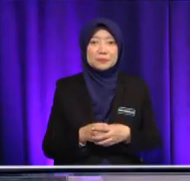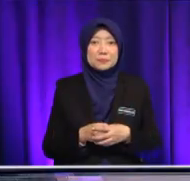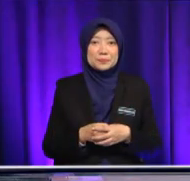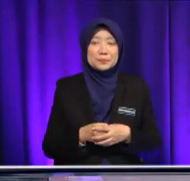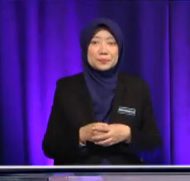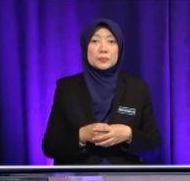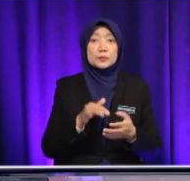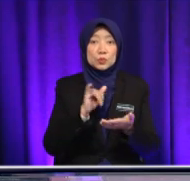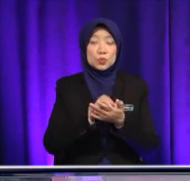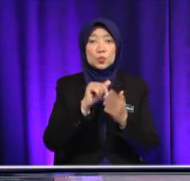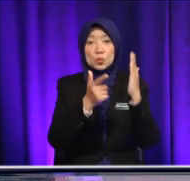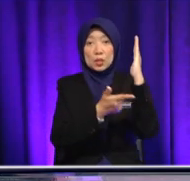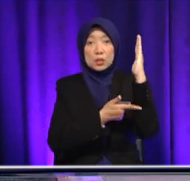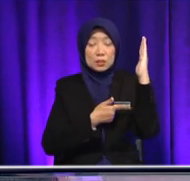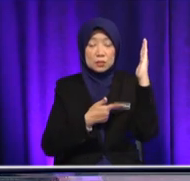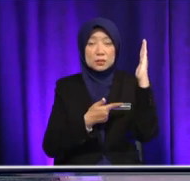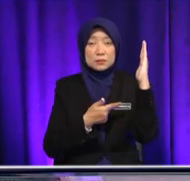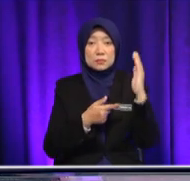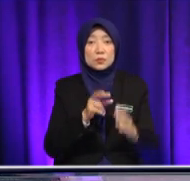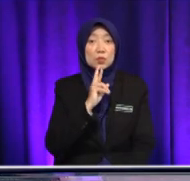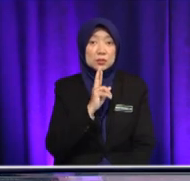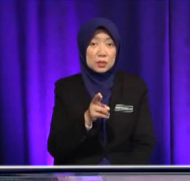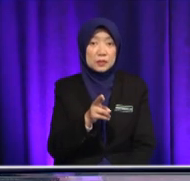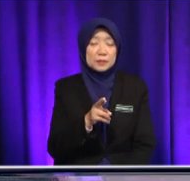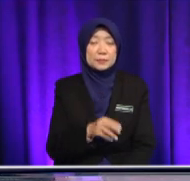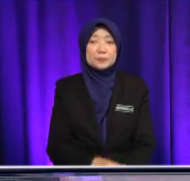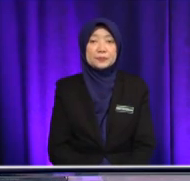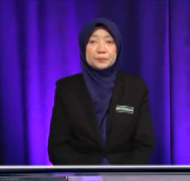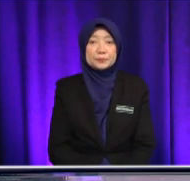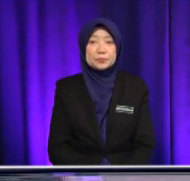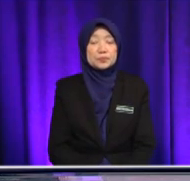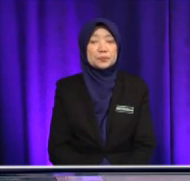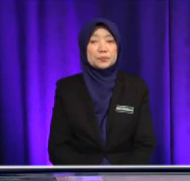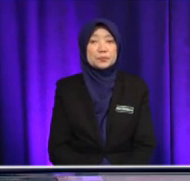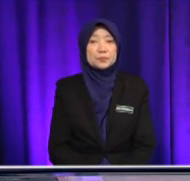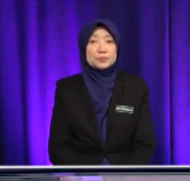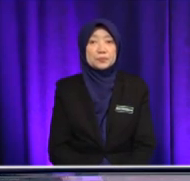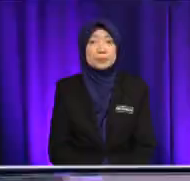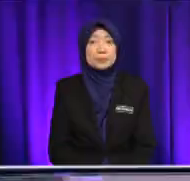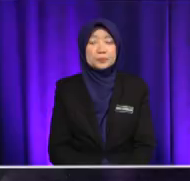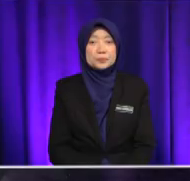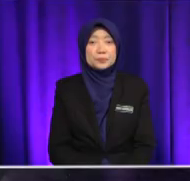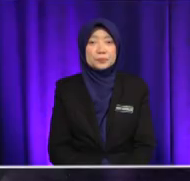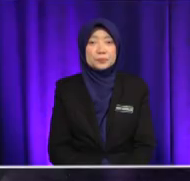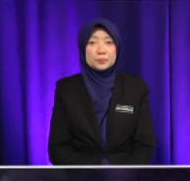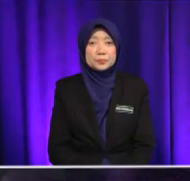latex ataupun cecair latex tadi kita goncang dulu. Okey, baik. Daripada awal kita buka. Okey, kita